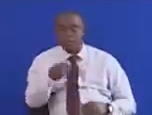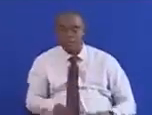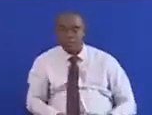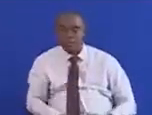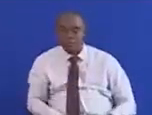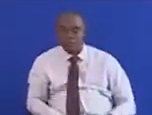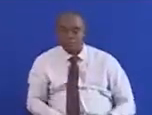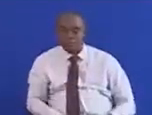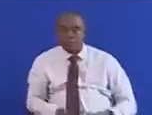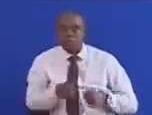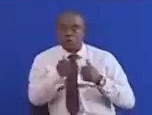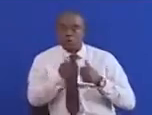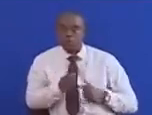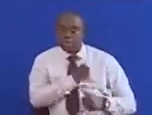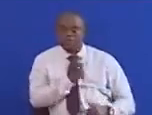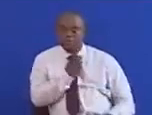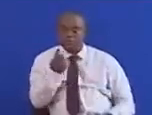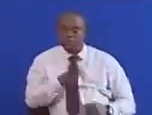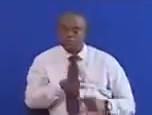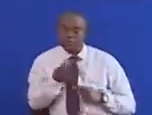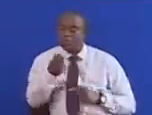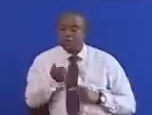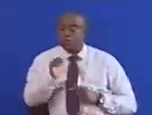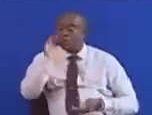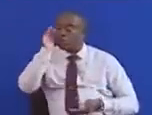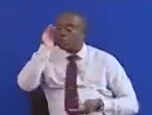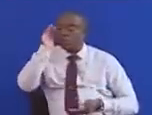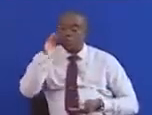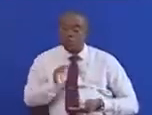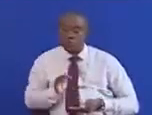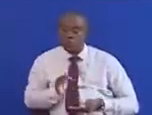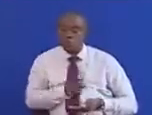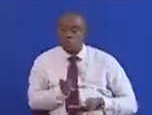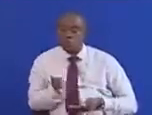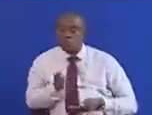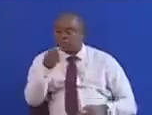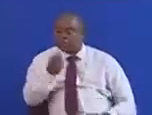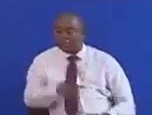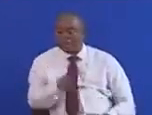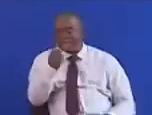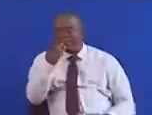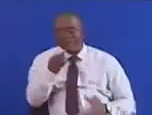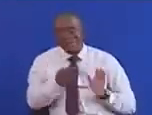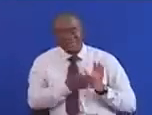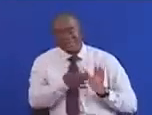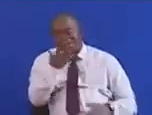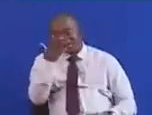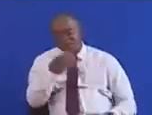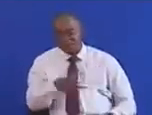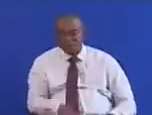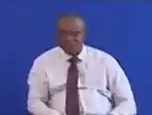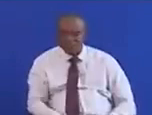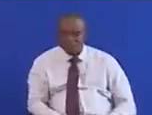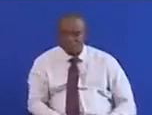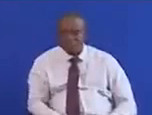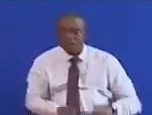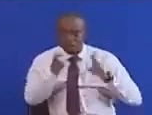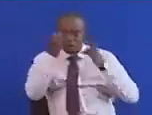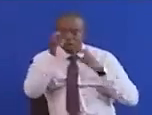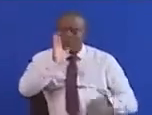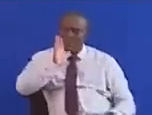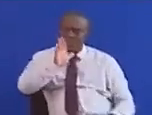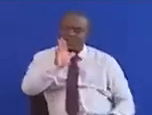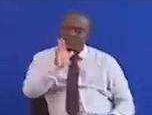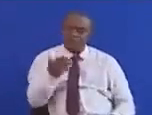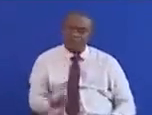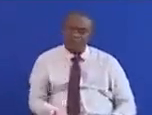wametangaza 21,200 tu, bado tuna pungufu ya 285,000. Mheshimiwa Spika, hoja yako, hoja